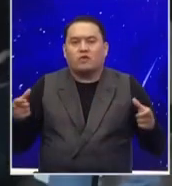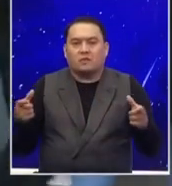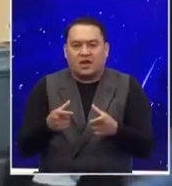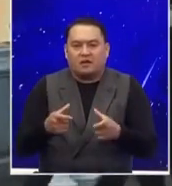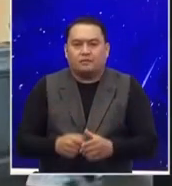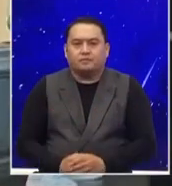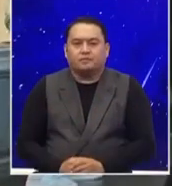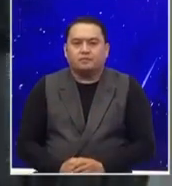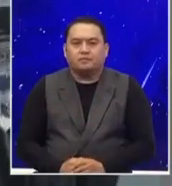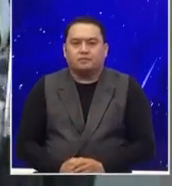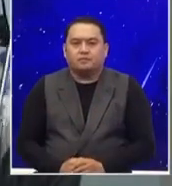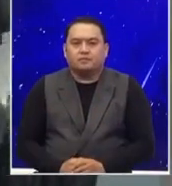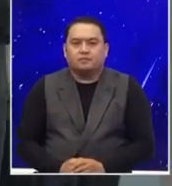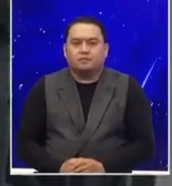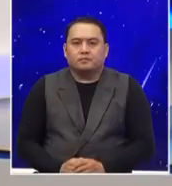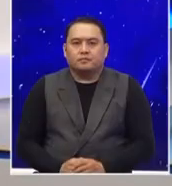мерах.